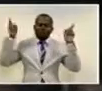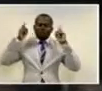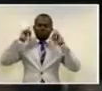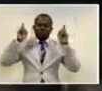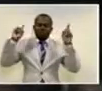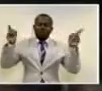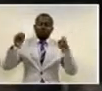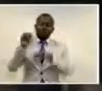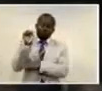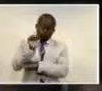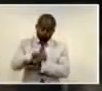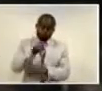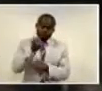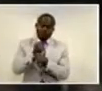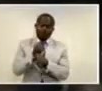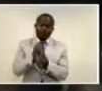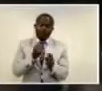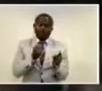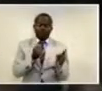uko bashobora kubikora